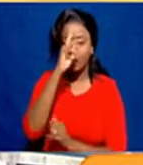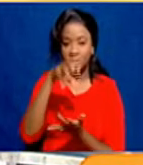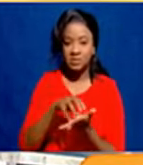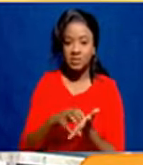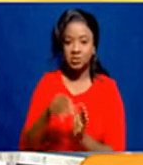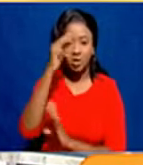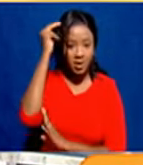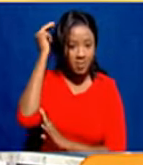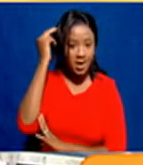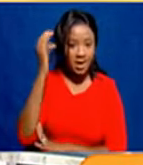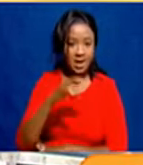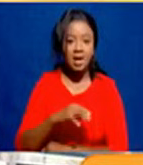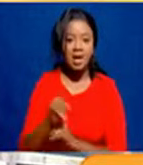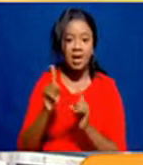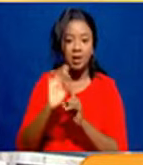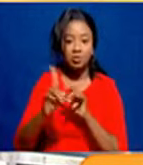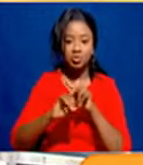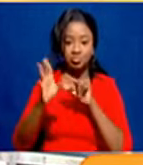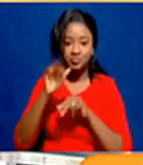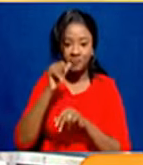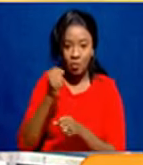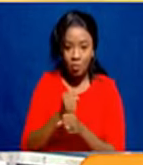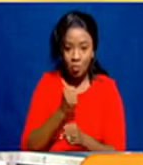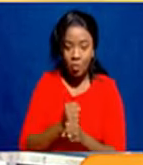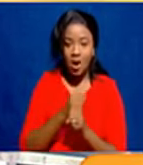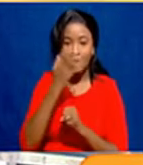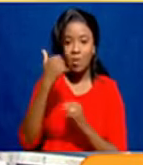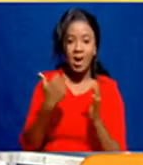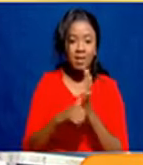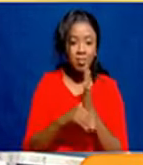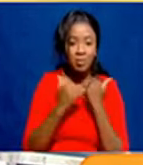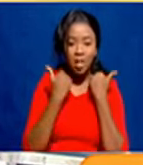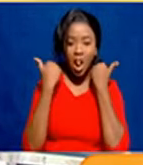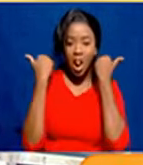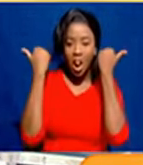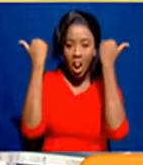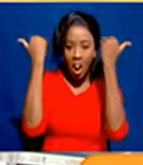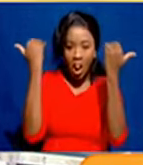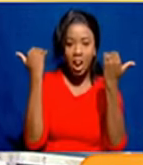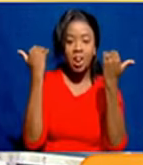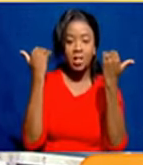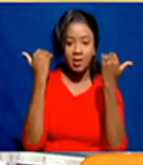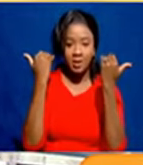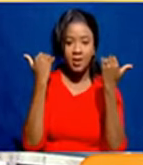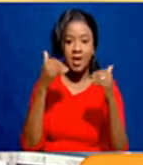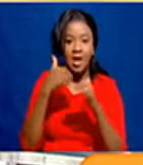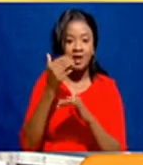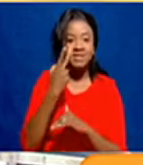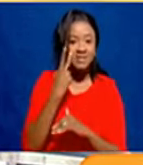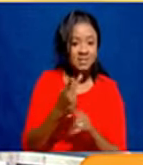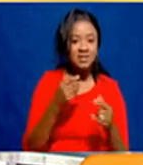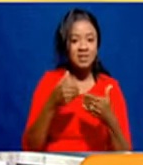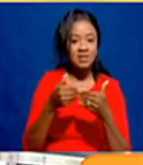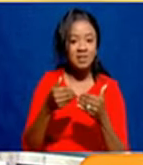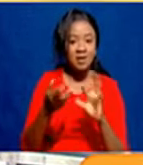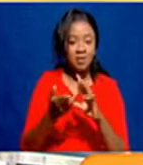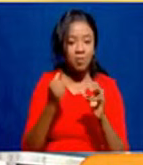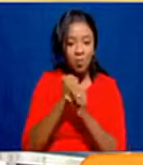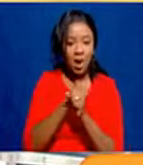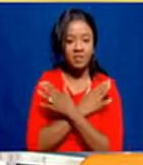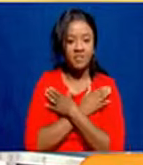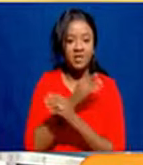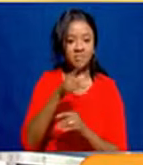cha Elwak Mandera na akatoweka kazini kutokana na msongo wa mawazo baada ya kushuhudia wenzake wote wakiuawa na